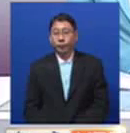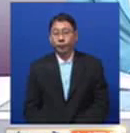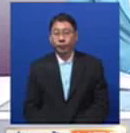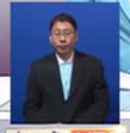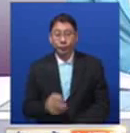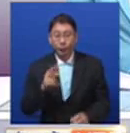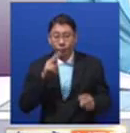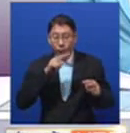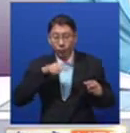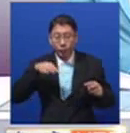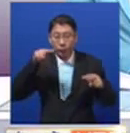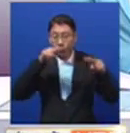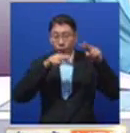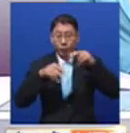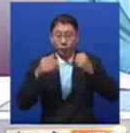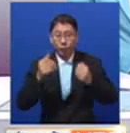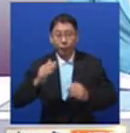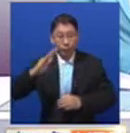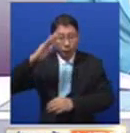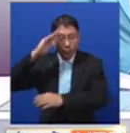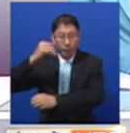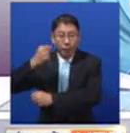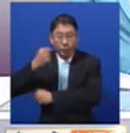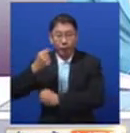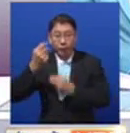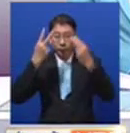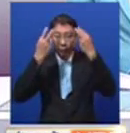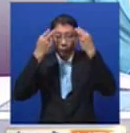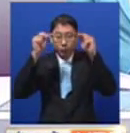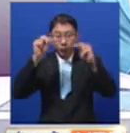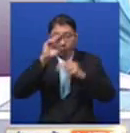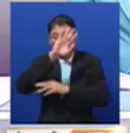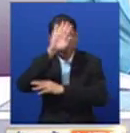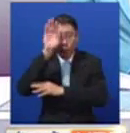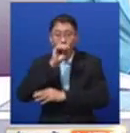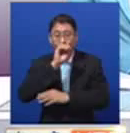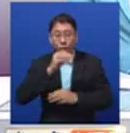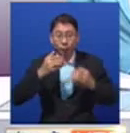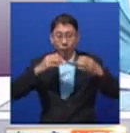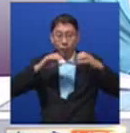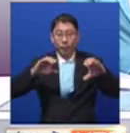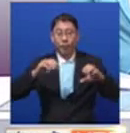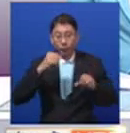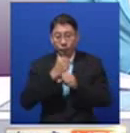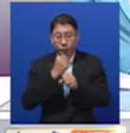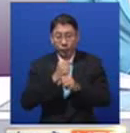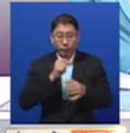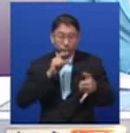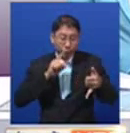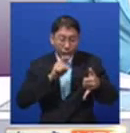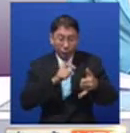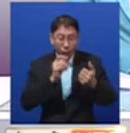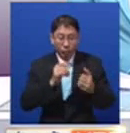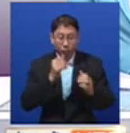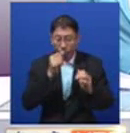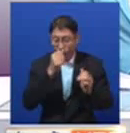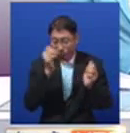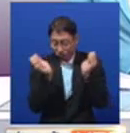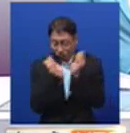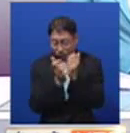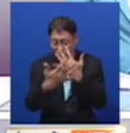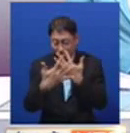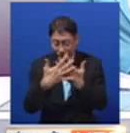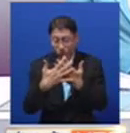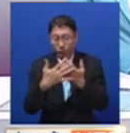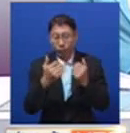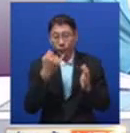ดูท่าทีของรัฐบาลและหน่วยงานด้านความมั่นคงกันบ้างนะคะนายกรัฐมนตรียืนยันว่ารัฐบาลจะเร่งดำเนินการสืบสวนหาตัวผู้กระทำผิดมาดำเนินคดี